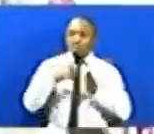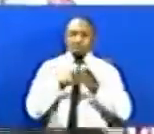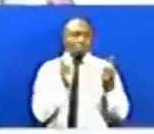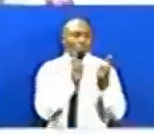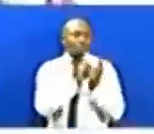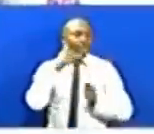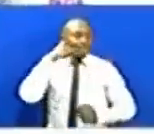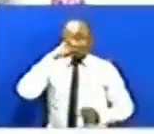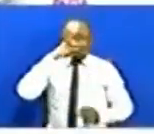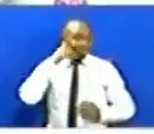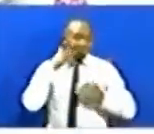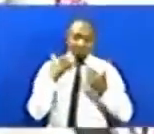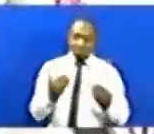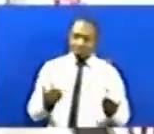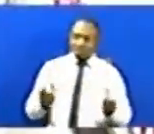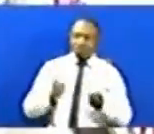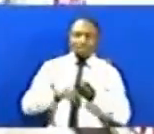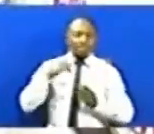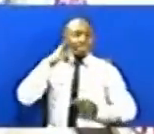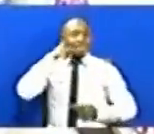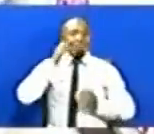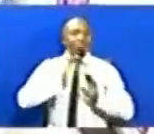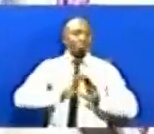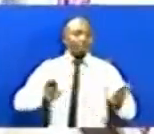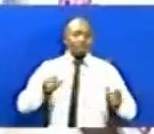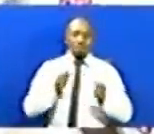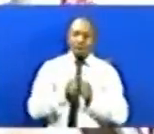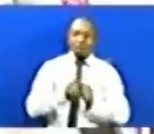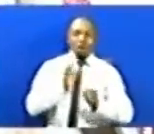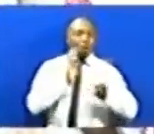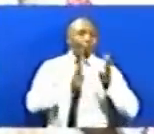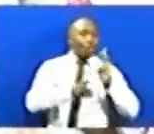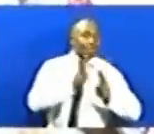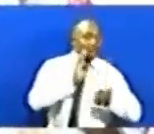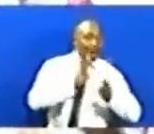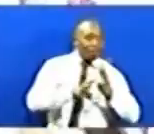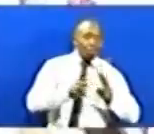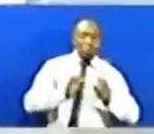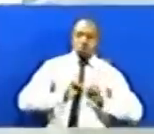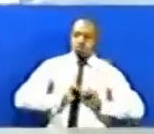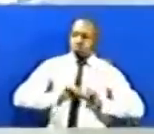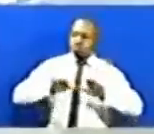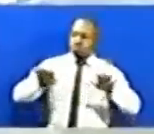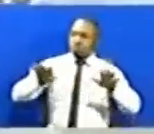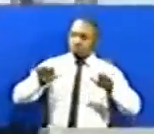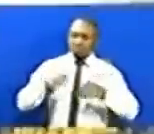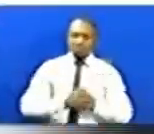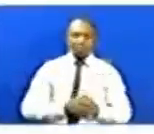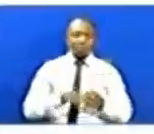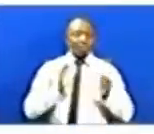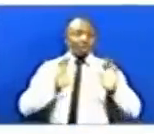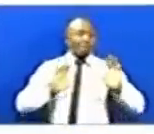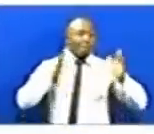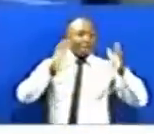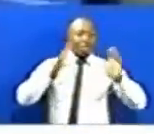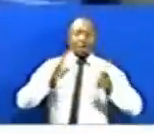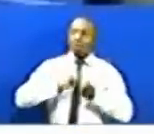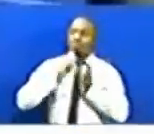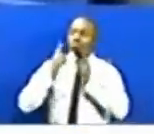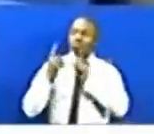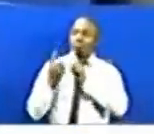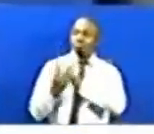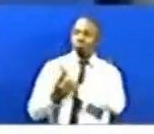hizi nimekuta simu. Sasa hivi ni simu, mambo ya WhatsApp, mambo ya utandawazi.